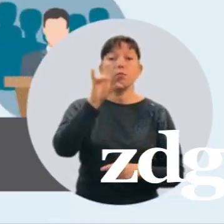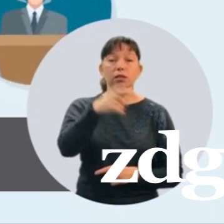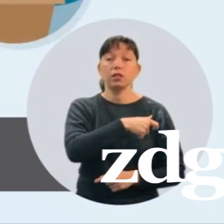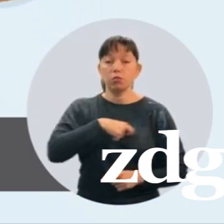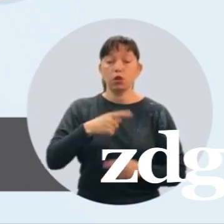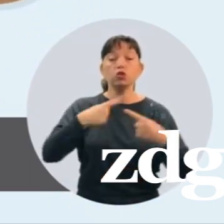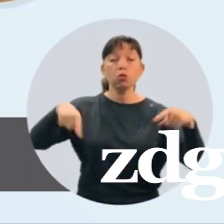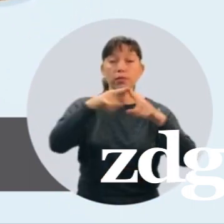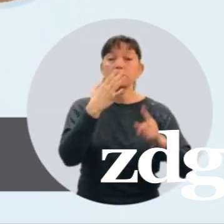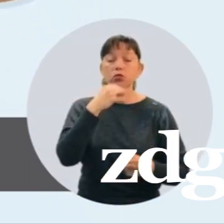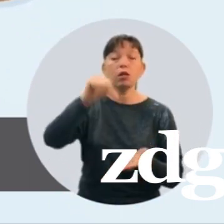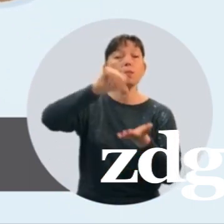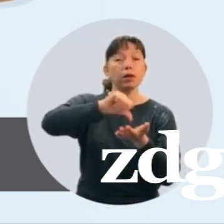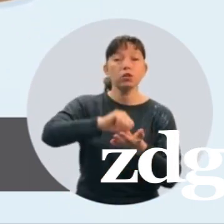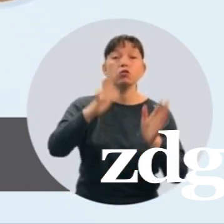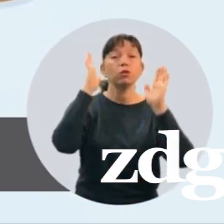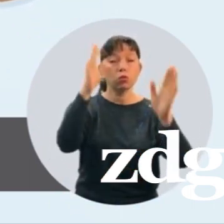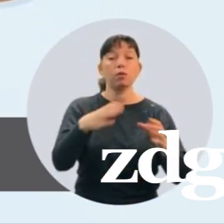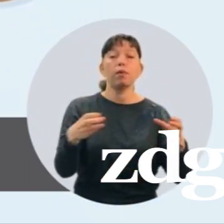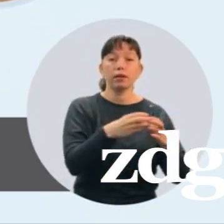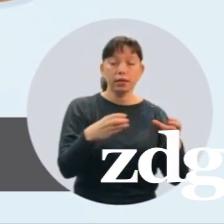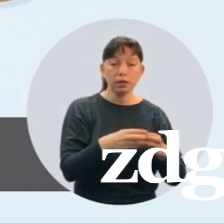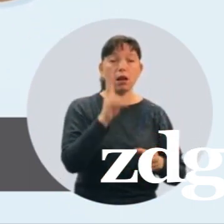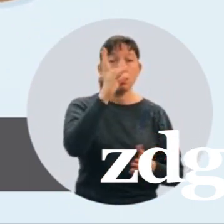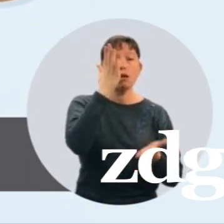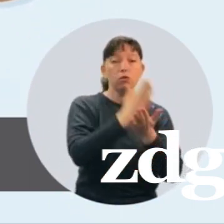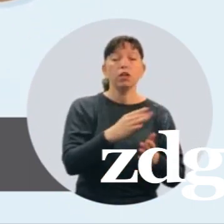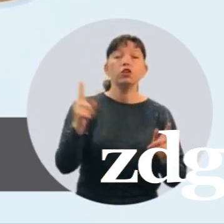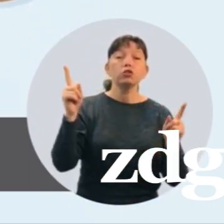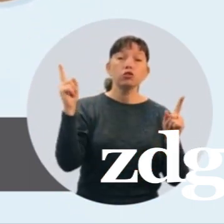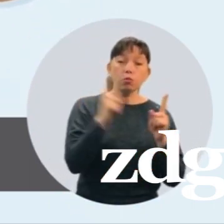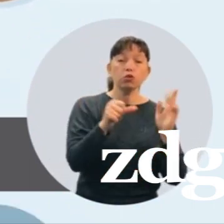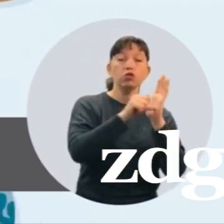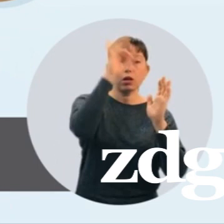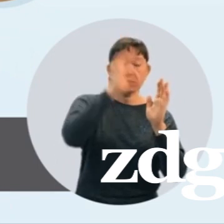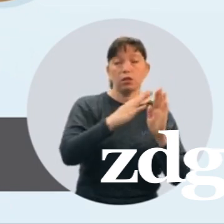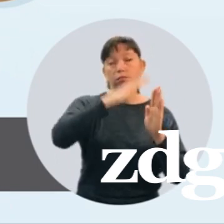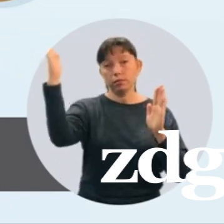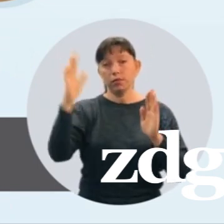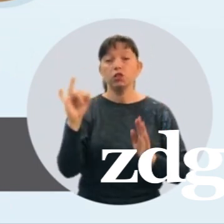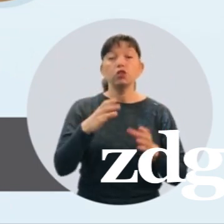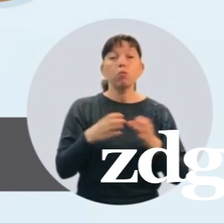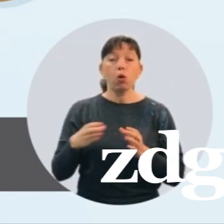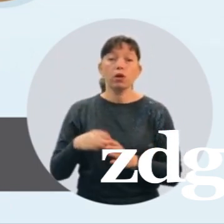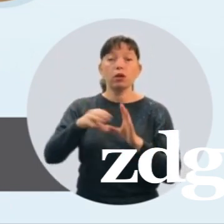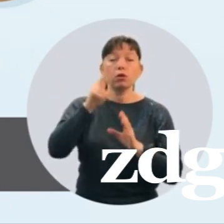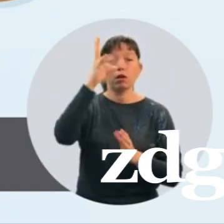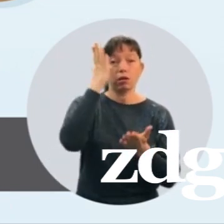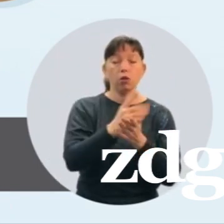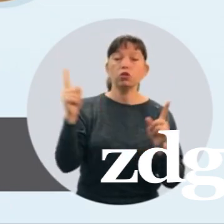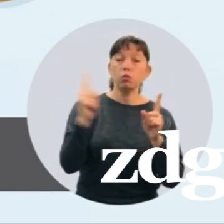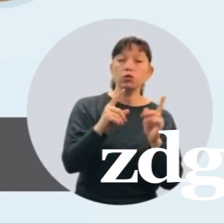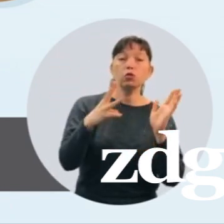circumscripția națională, partidele care vor acumula minimum 6% din sufragii și blocurile politice care vor obține cel